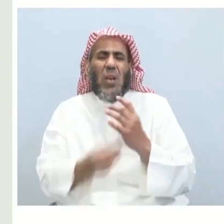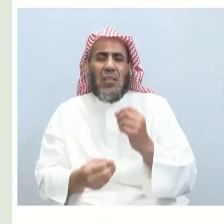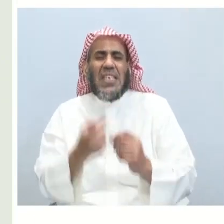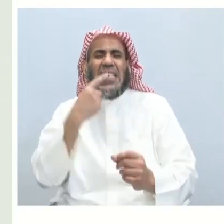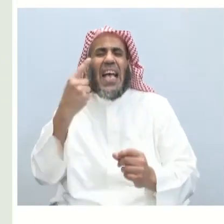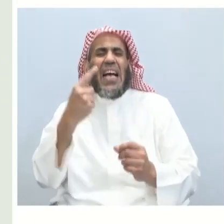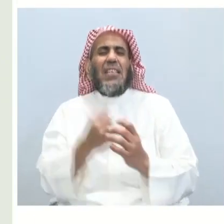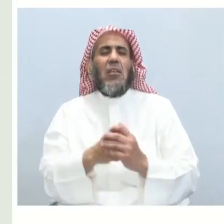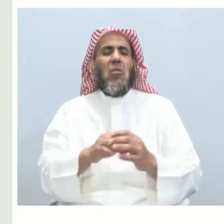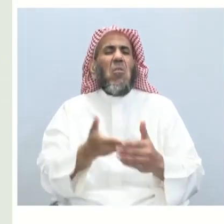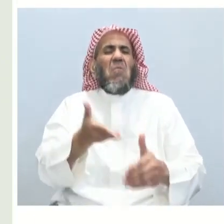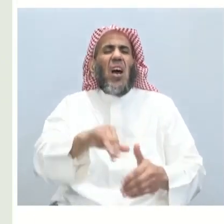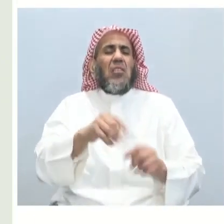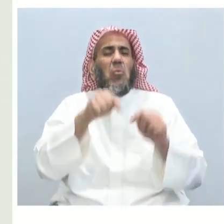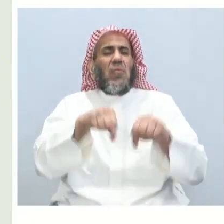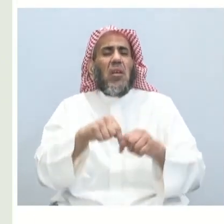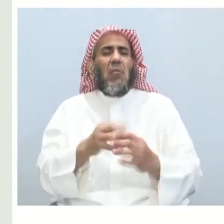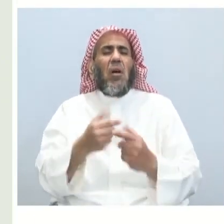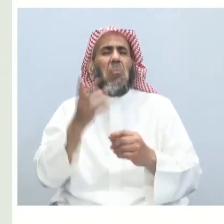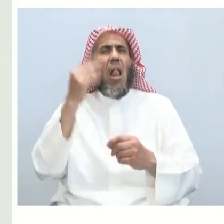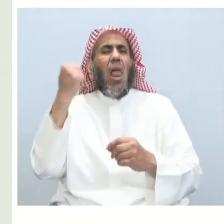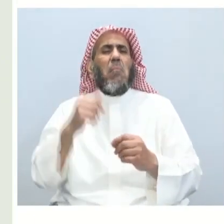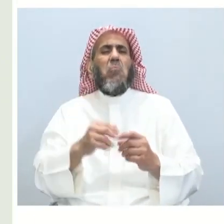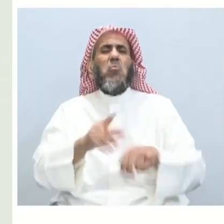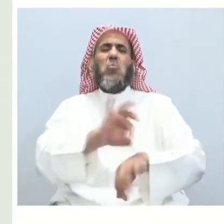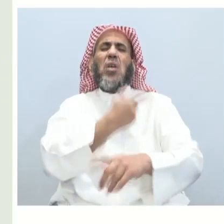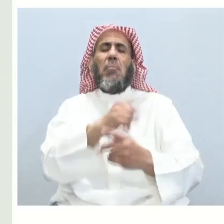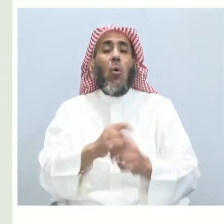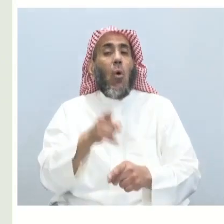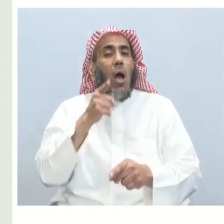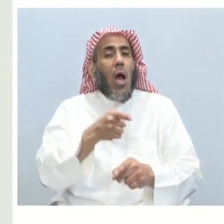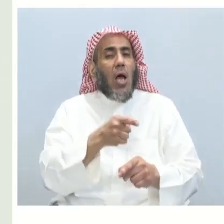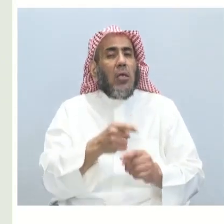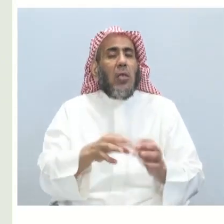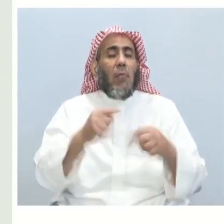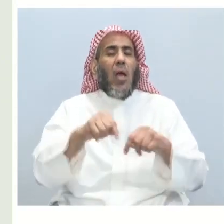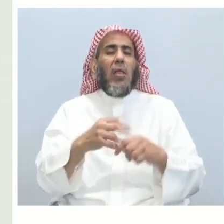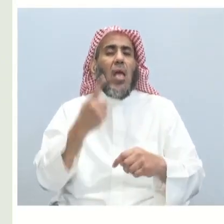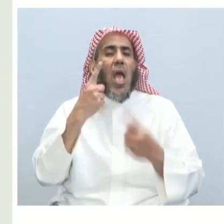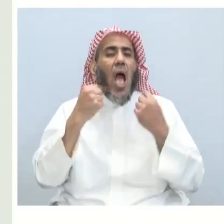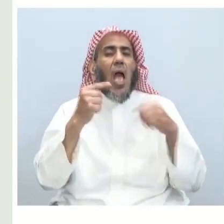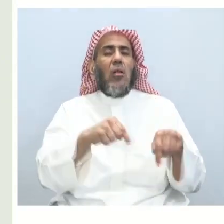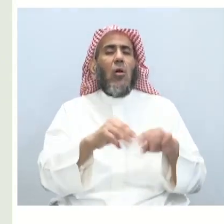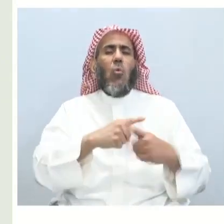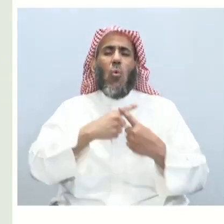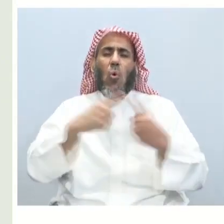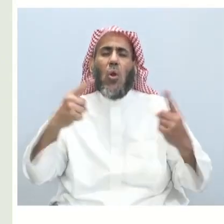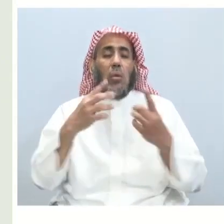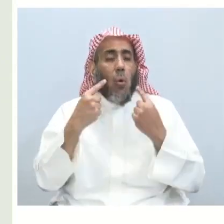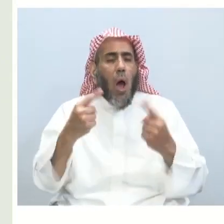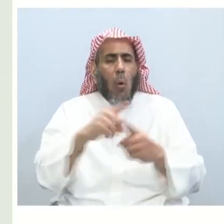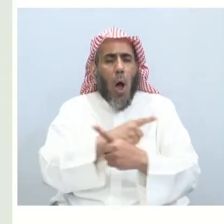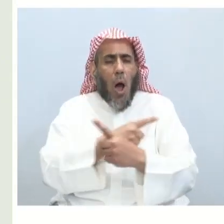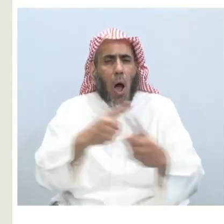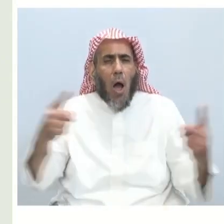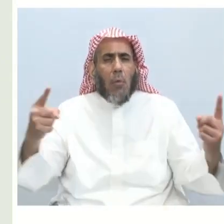ساعه فقدتك فيها فقد من لم يجرب وها انت بل هذه حياتك كلها تمر امامي